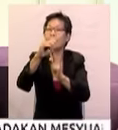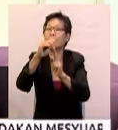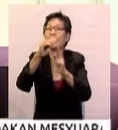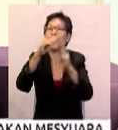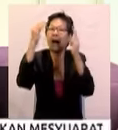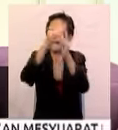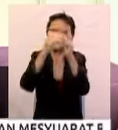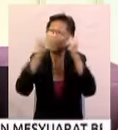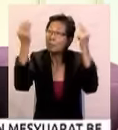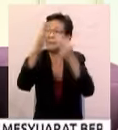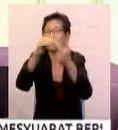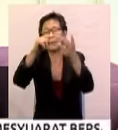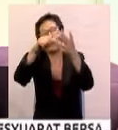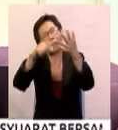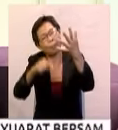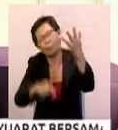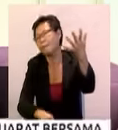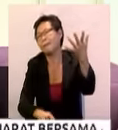sebagainya.